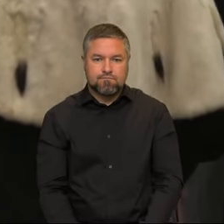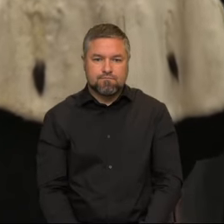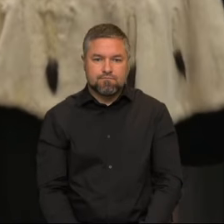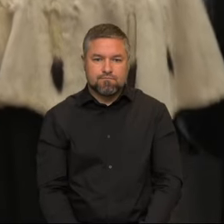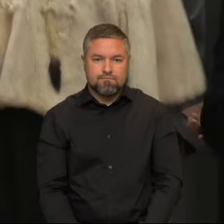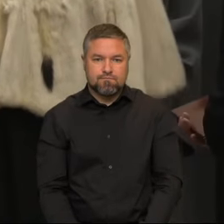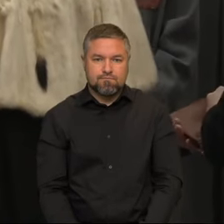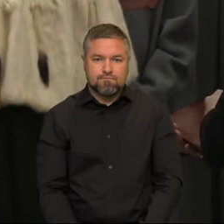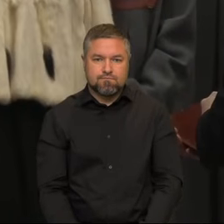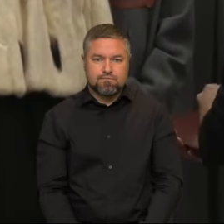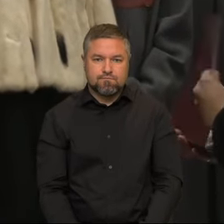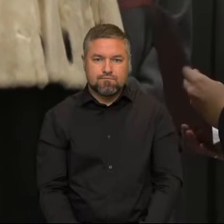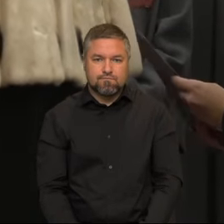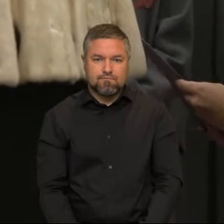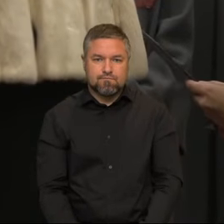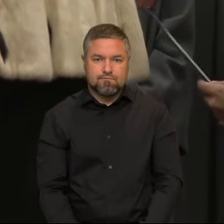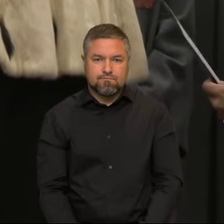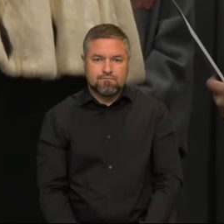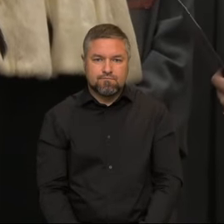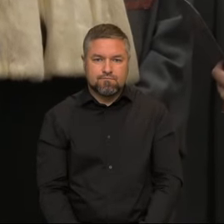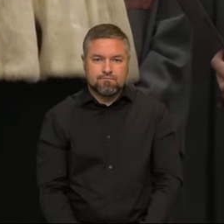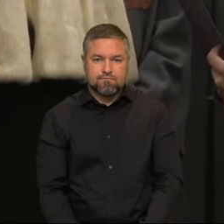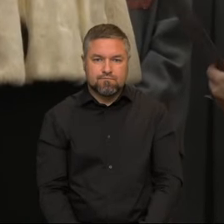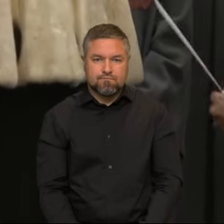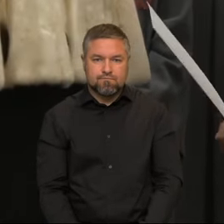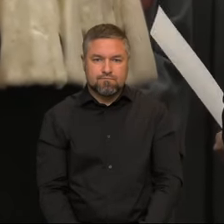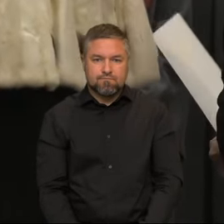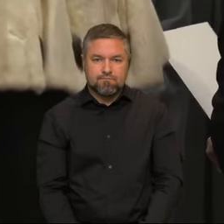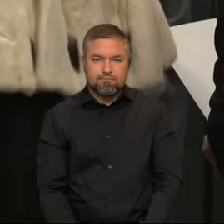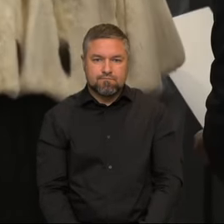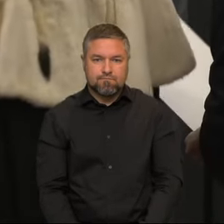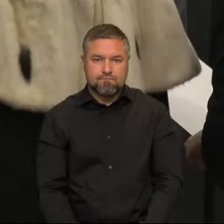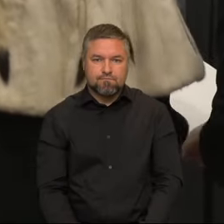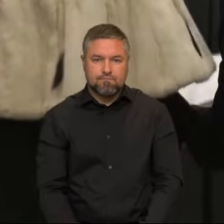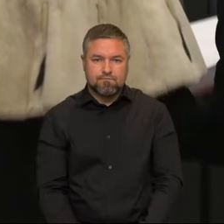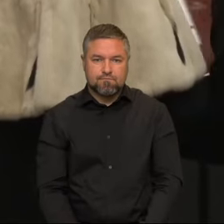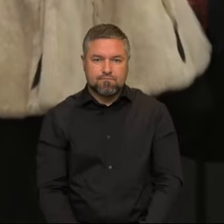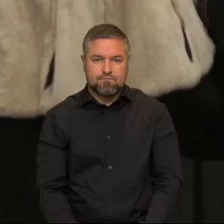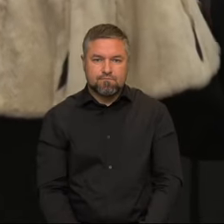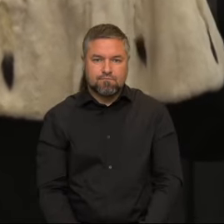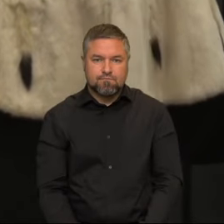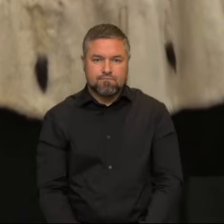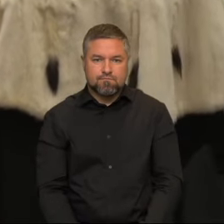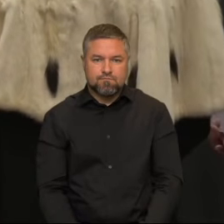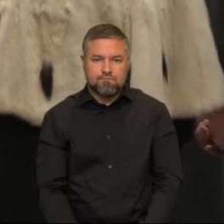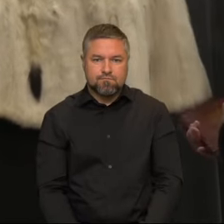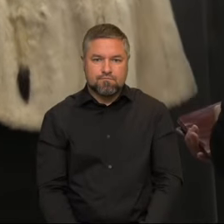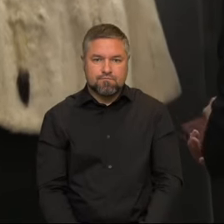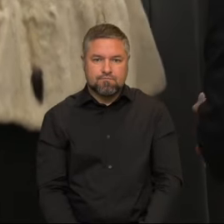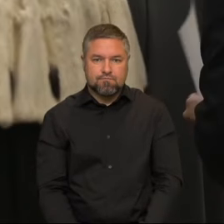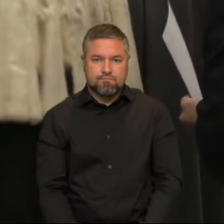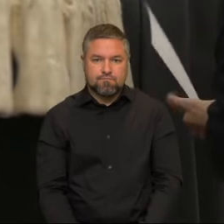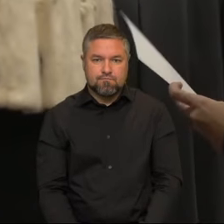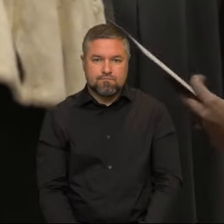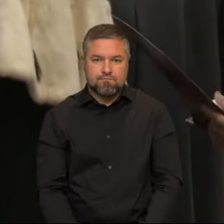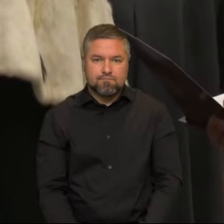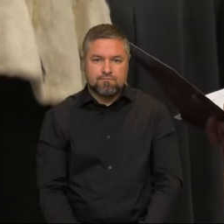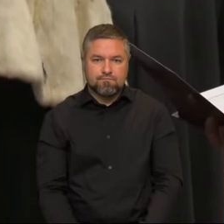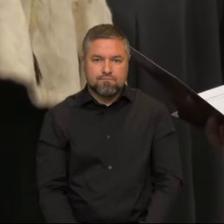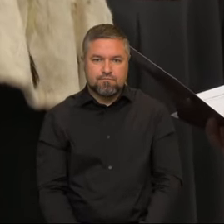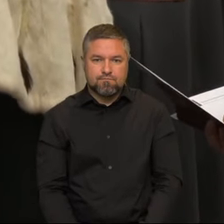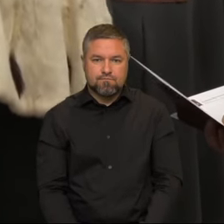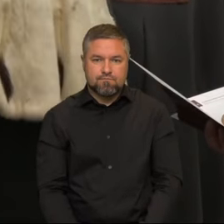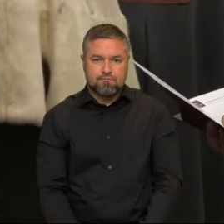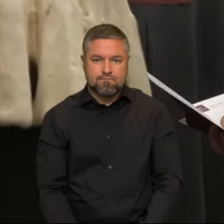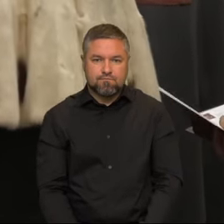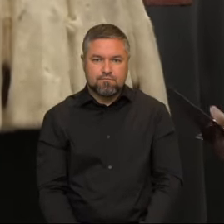Marta. Gratuluję pani, że jest pani studentką Politechniki Łódzkiej. Pan Dawid Niedabański. Gratuluję pani, że